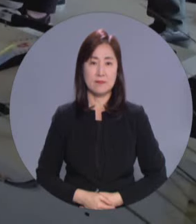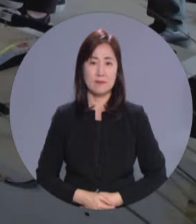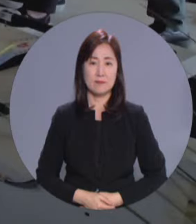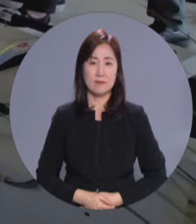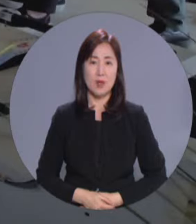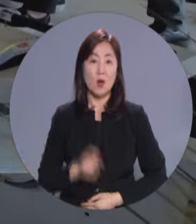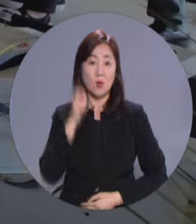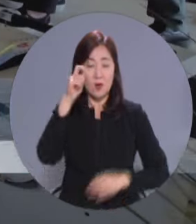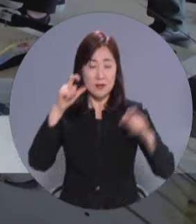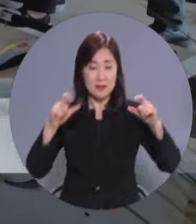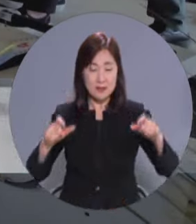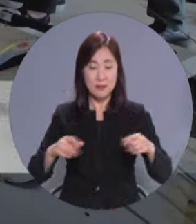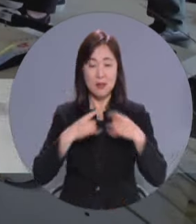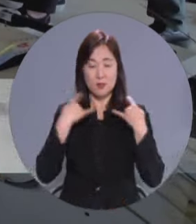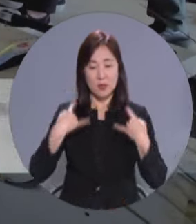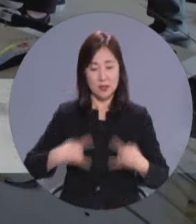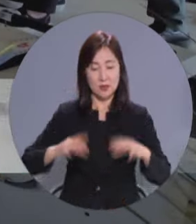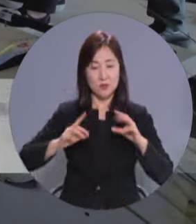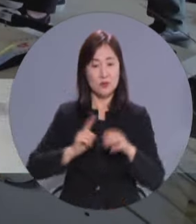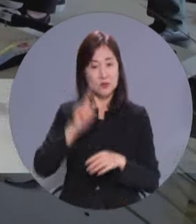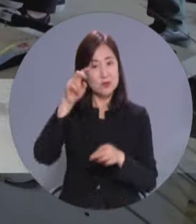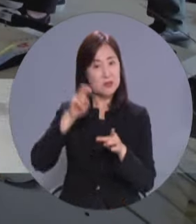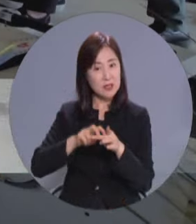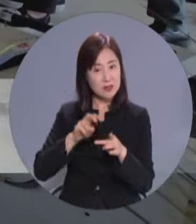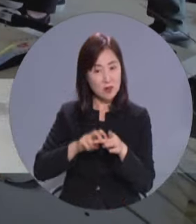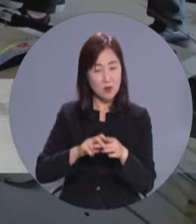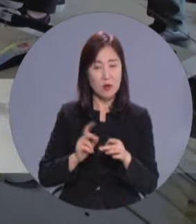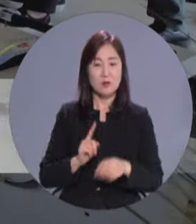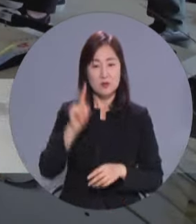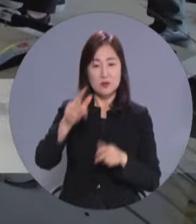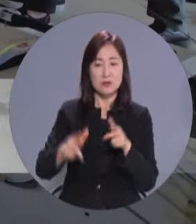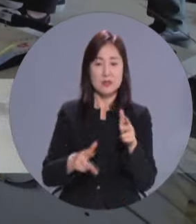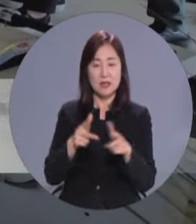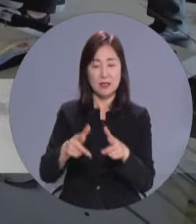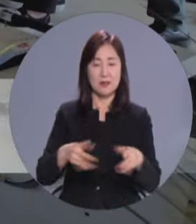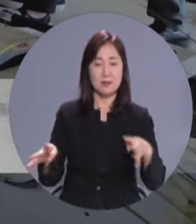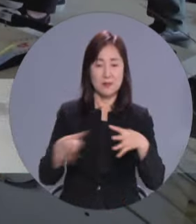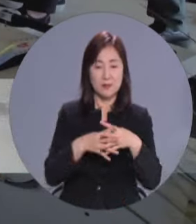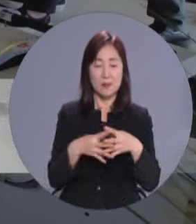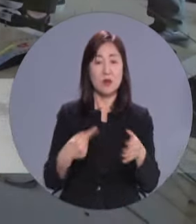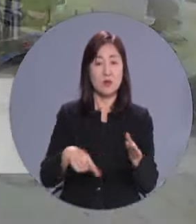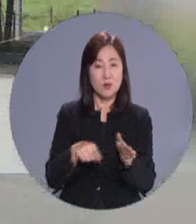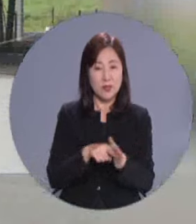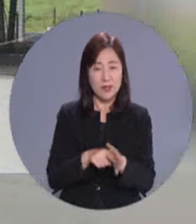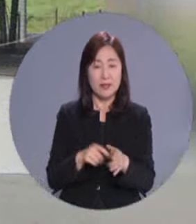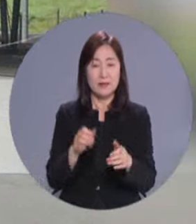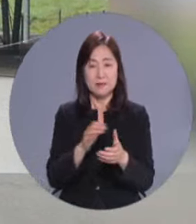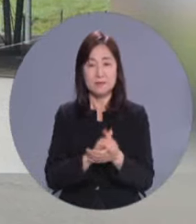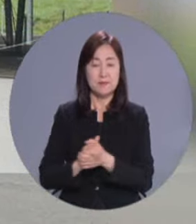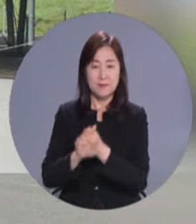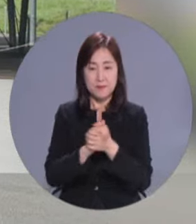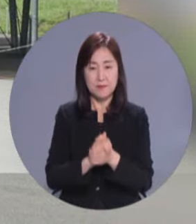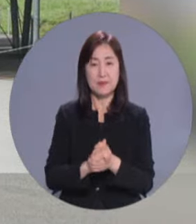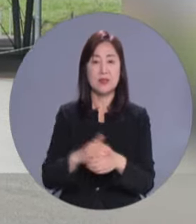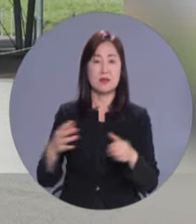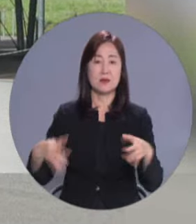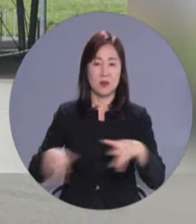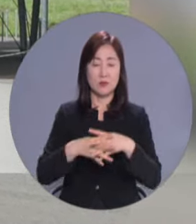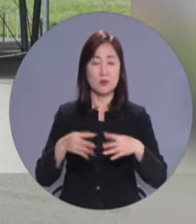고흥군이 프랑스 국립 우주 센터와 우주산업 글로벌 협업 체계 구축을 위해 긴밀이 협력하기로